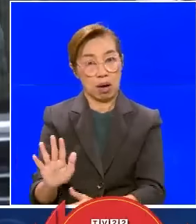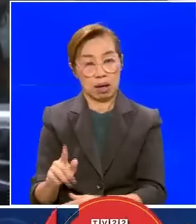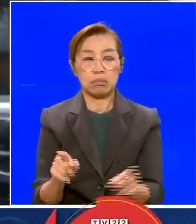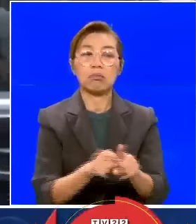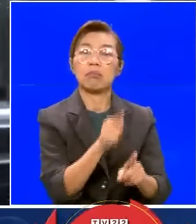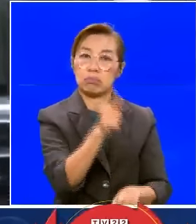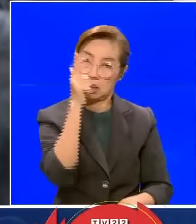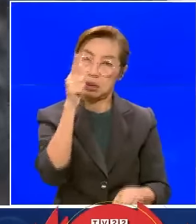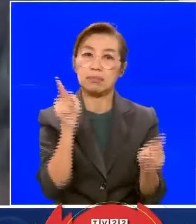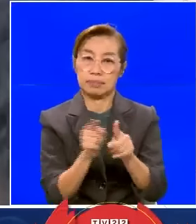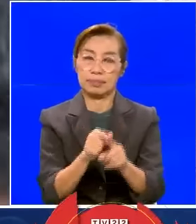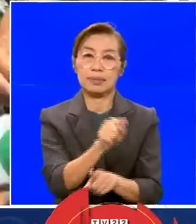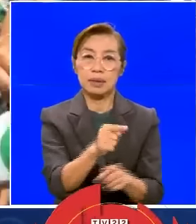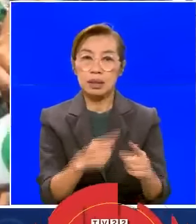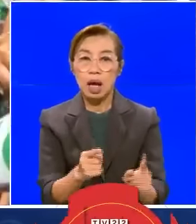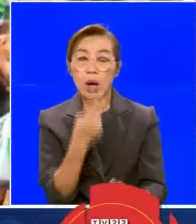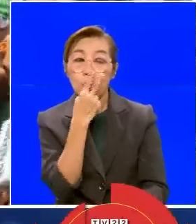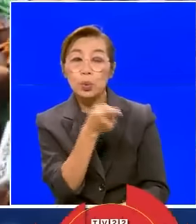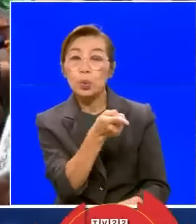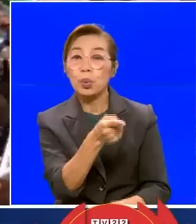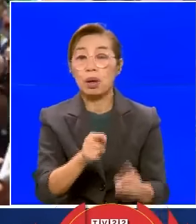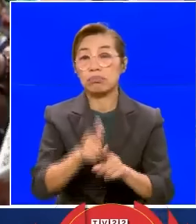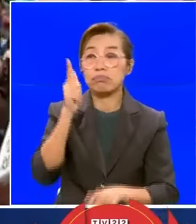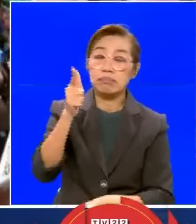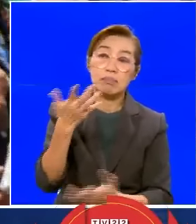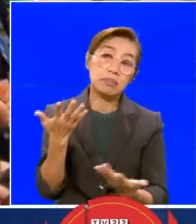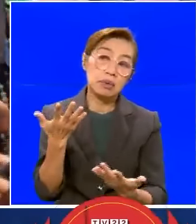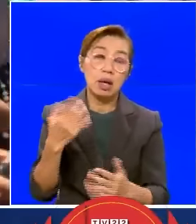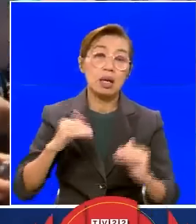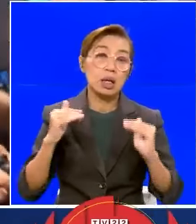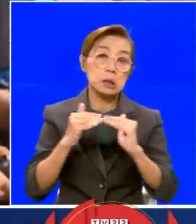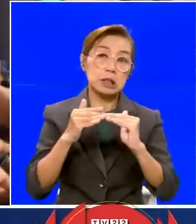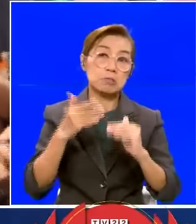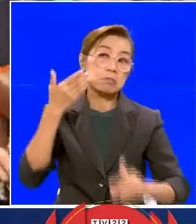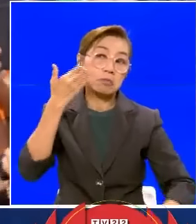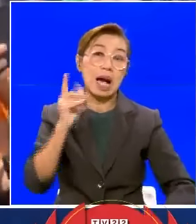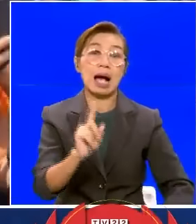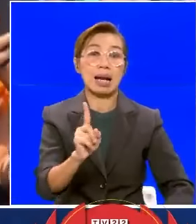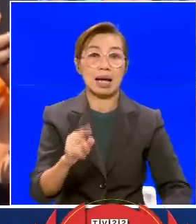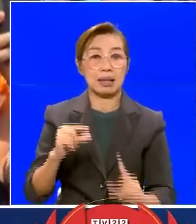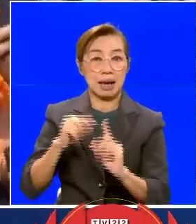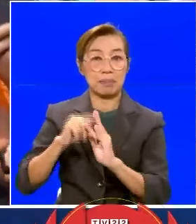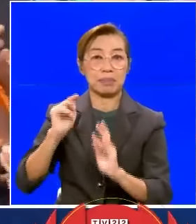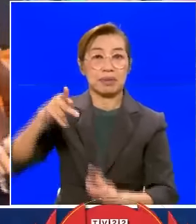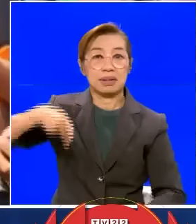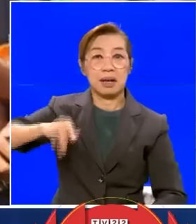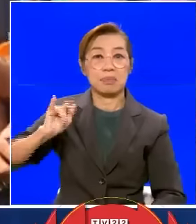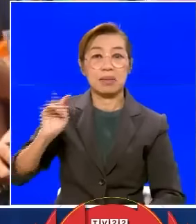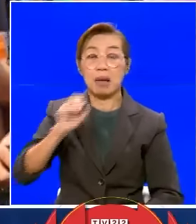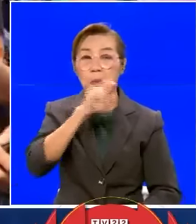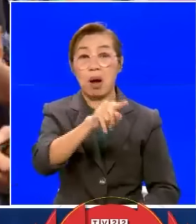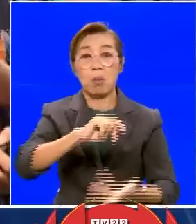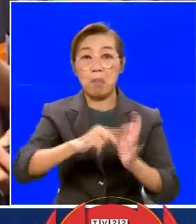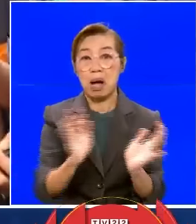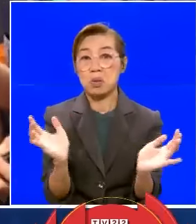ณต้องดูว่าจะมีการอ้างสิทธิ์ความเป็นนักโทษเทวดาอันนี้คุณอย่างที่บอกเลยนะคุณเทพไทยผมอ่านตามเขาเลยน ะ ไม่ต้องเข้าเรือนจ